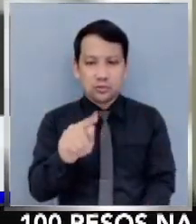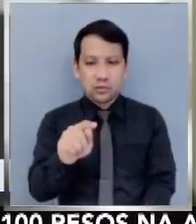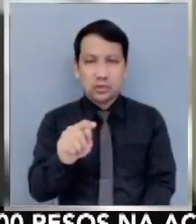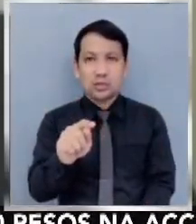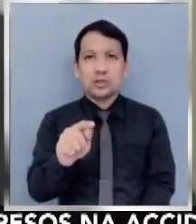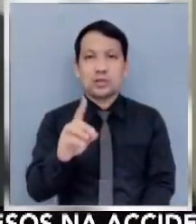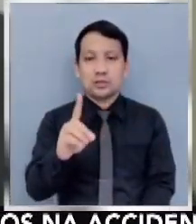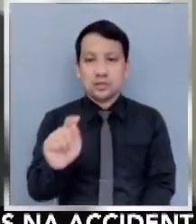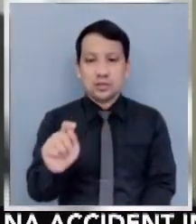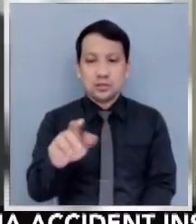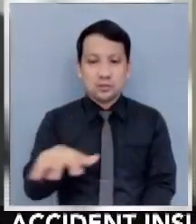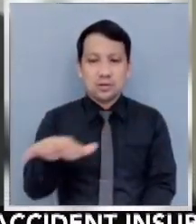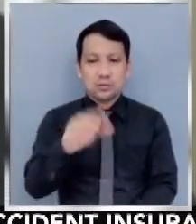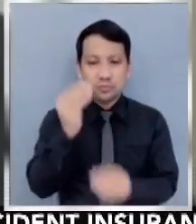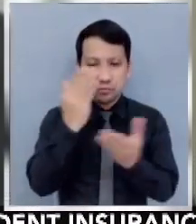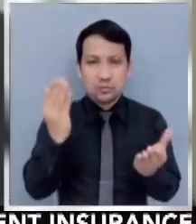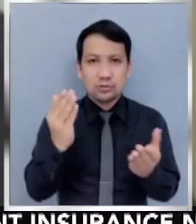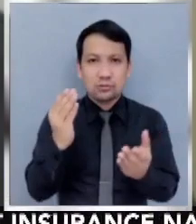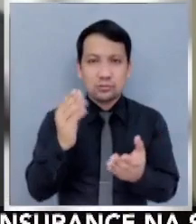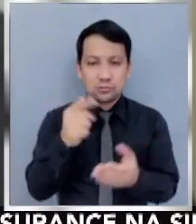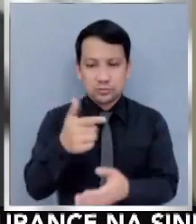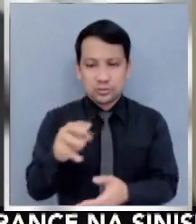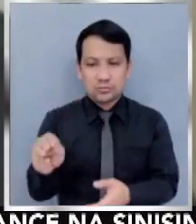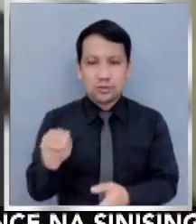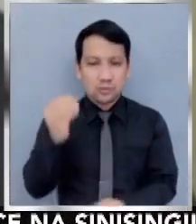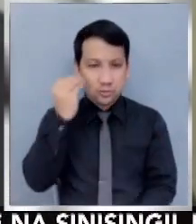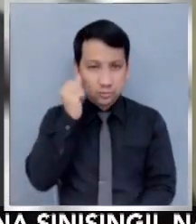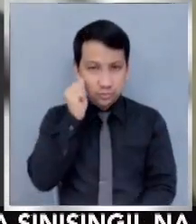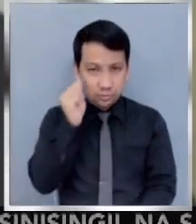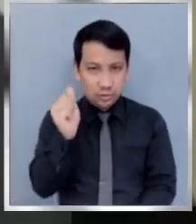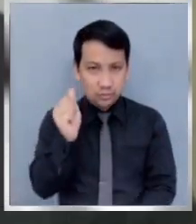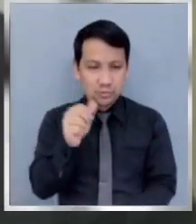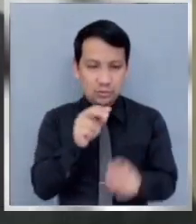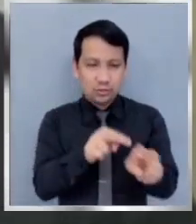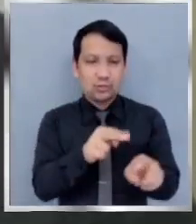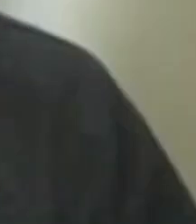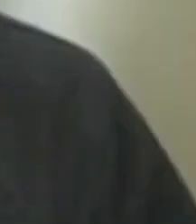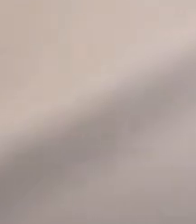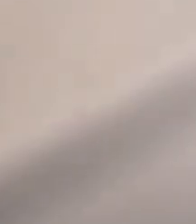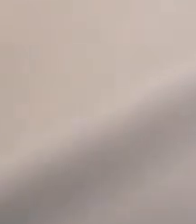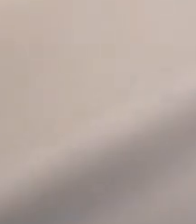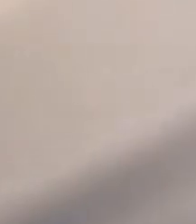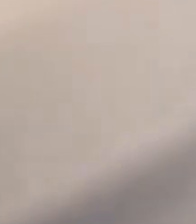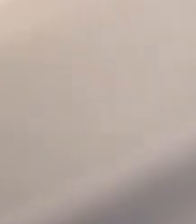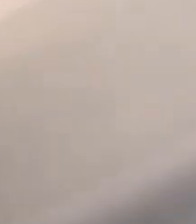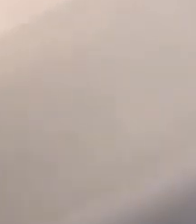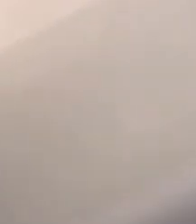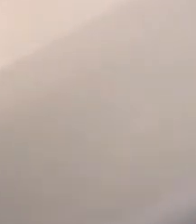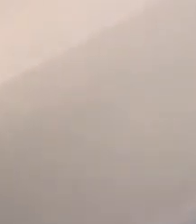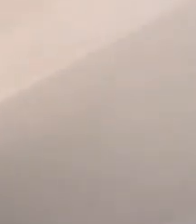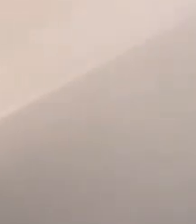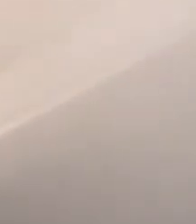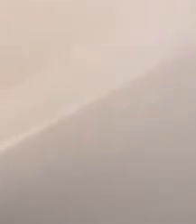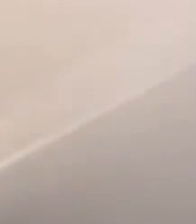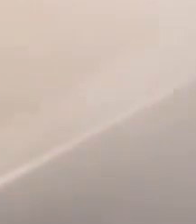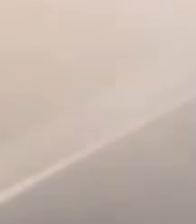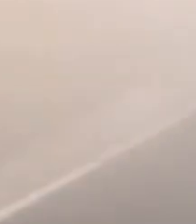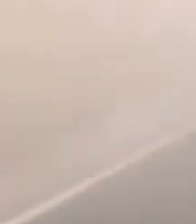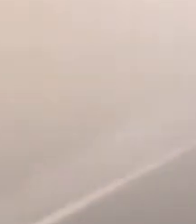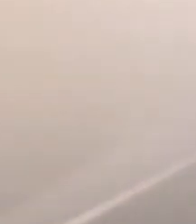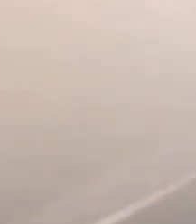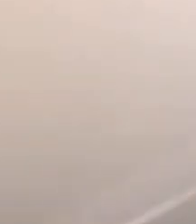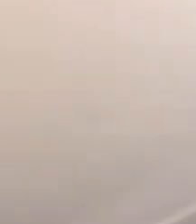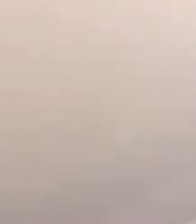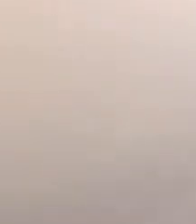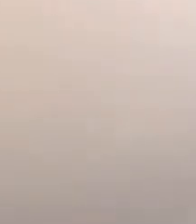GMA Integrated News, Oscar Oida nakatutok, 24 oras. Hindi natutulog ang mga balita. Kaya